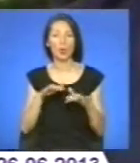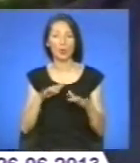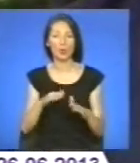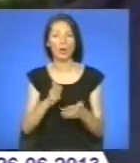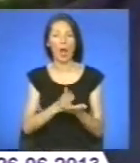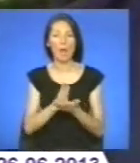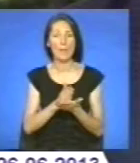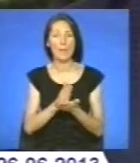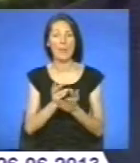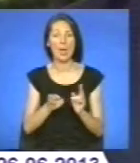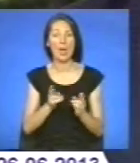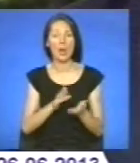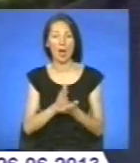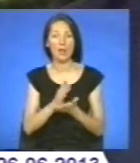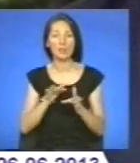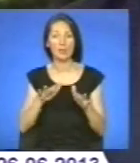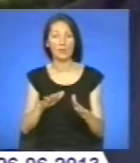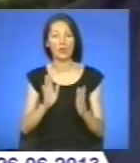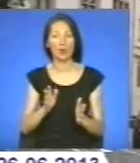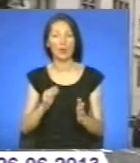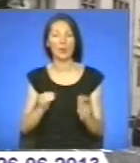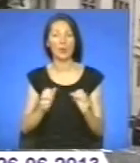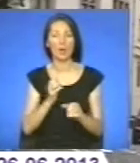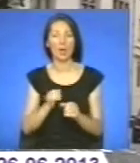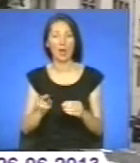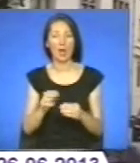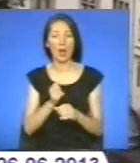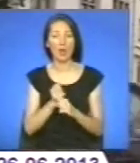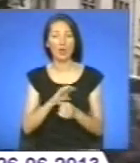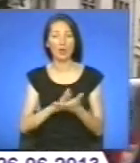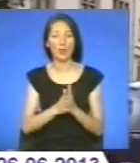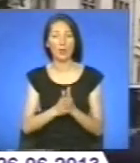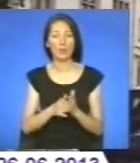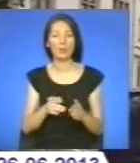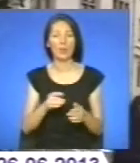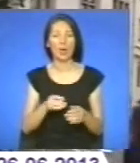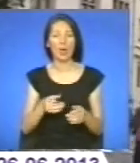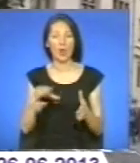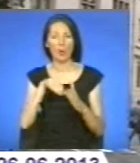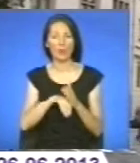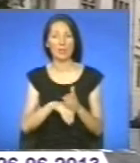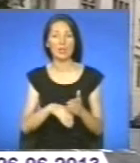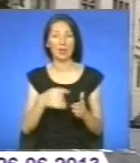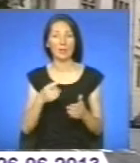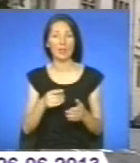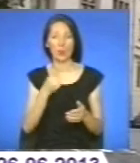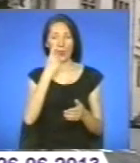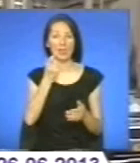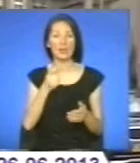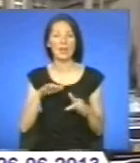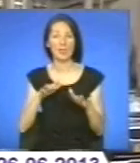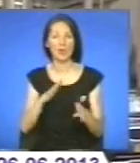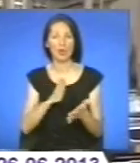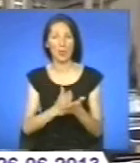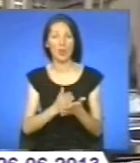стабілізуємо ситуацію з платіжним балансом, ми підемо на відміну. Запровадження застережних заходів має тимчасовий характер, тому європейські ділові